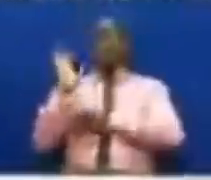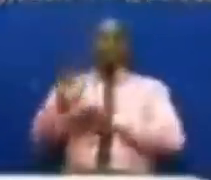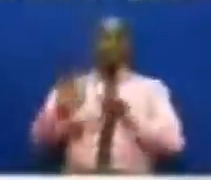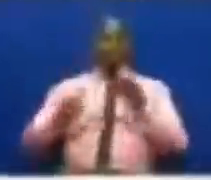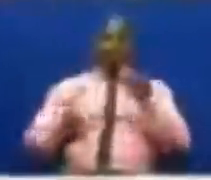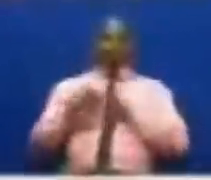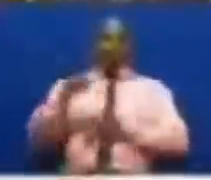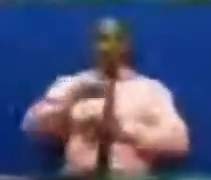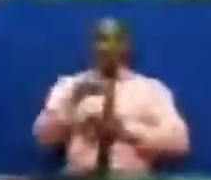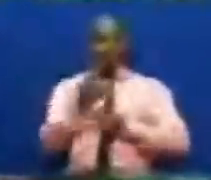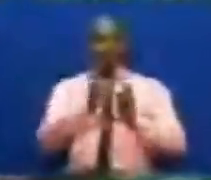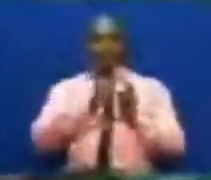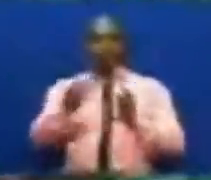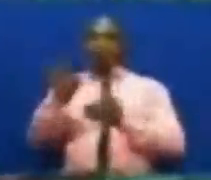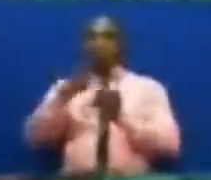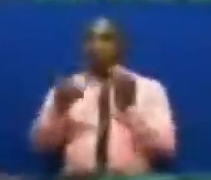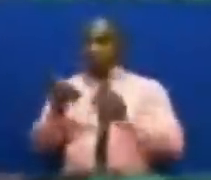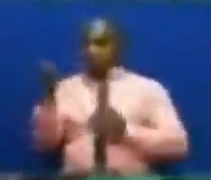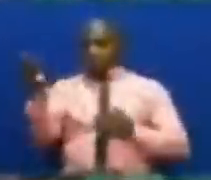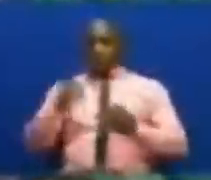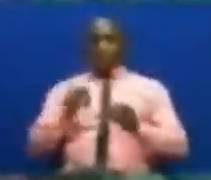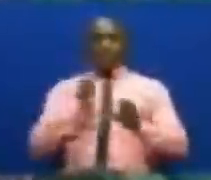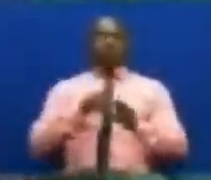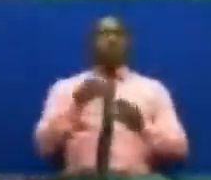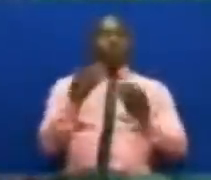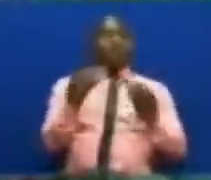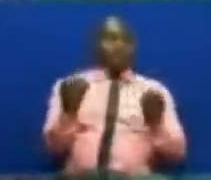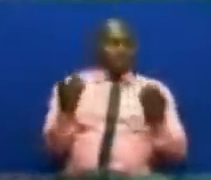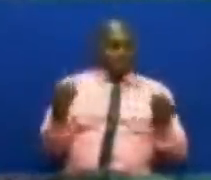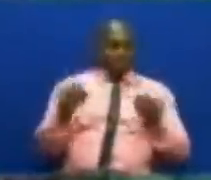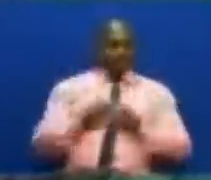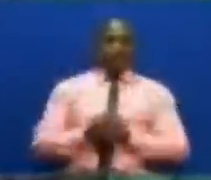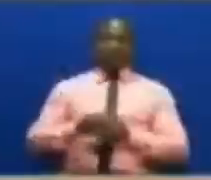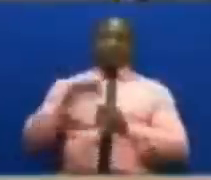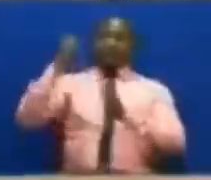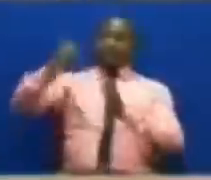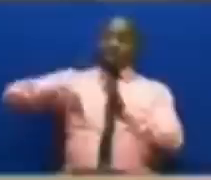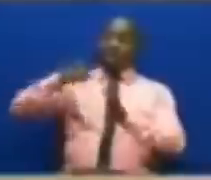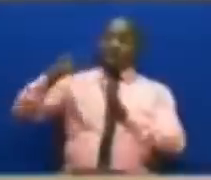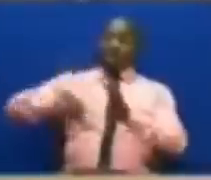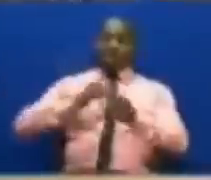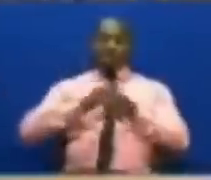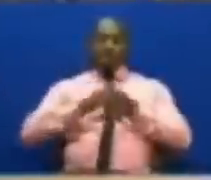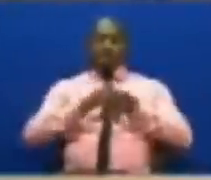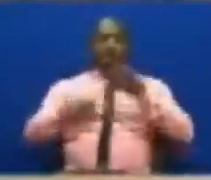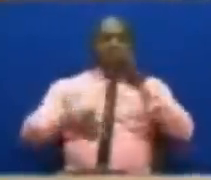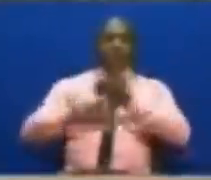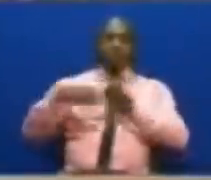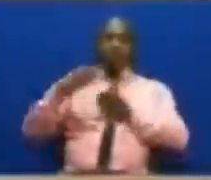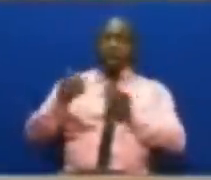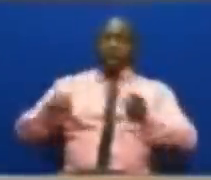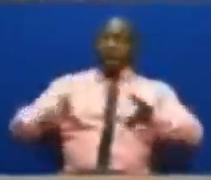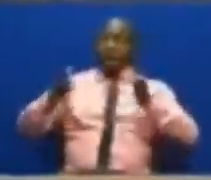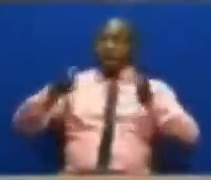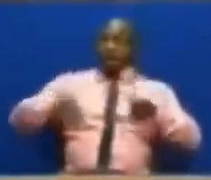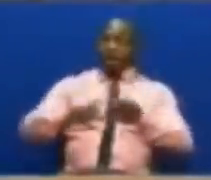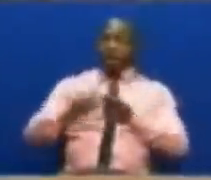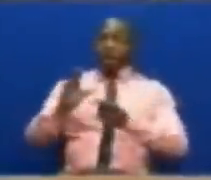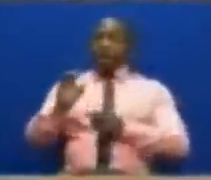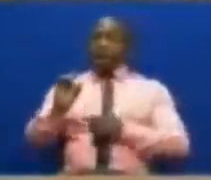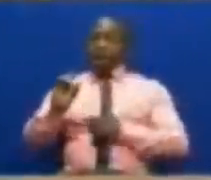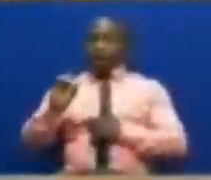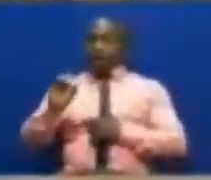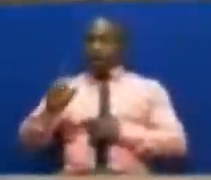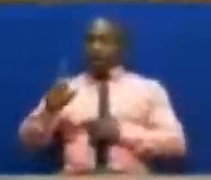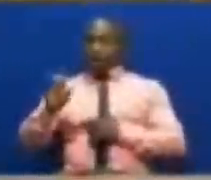kwenda eneo jingine kwa urahisi. Mitambo inayotumika kujenga barabara hii ya Ole Kengeda yote